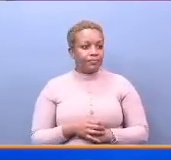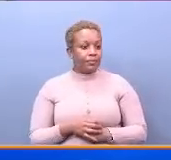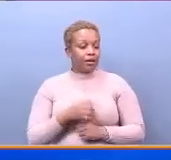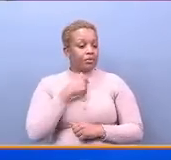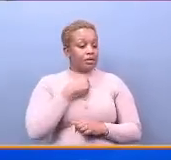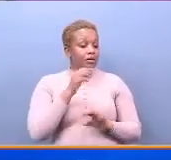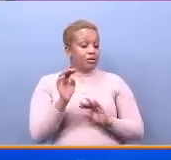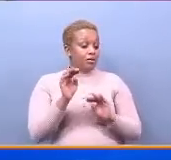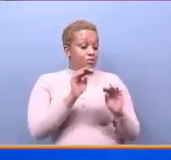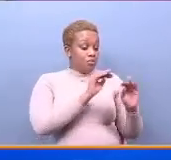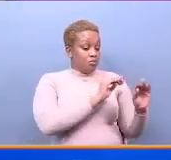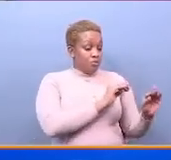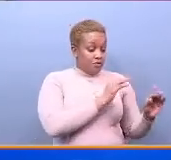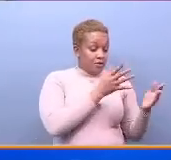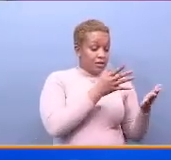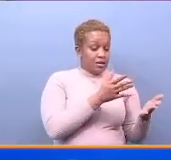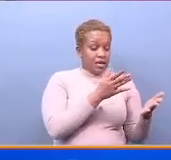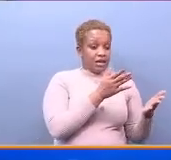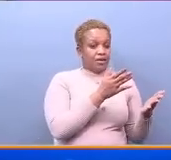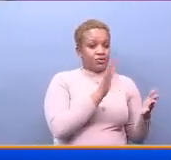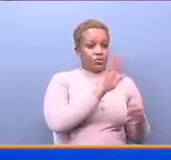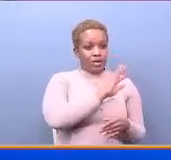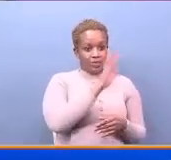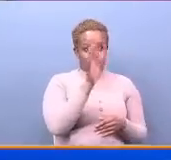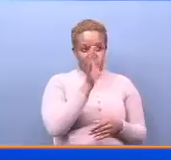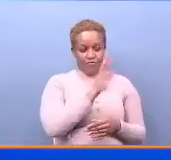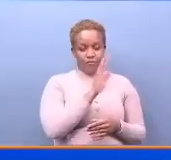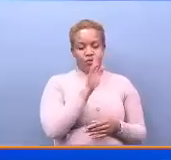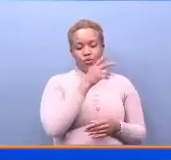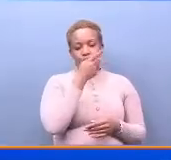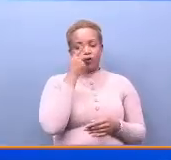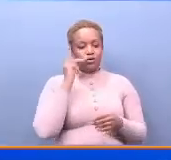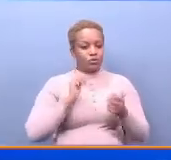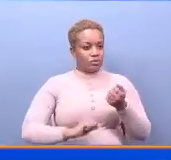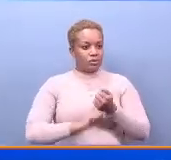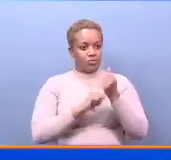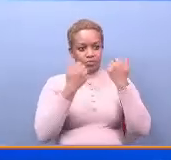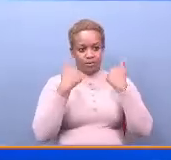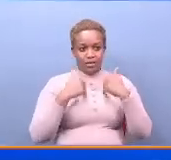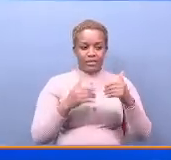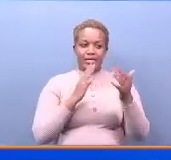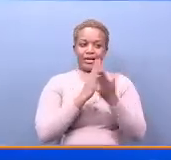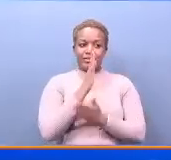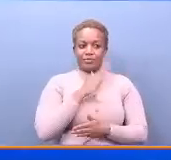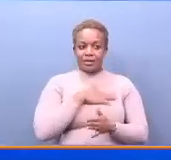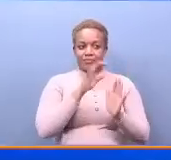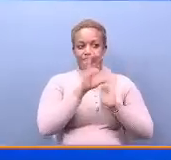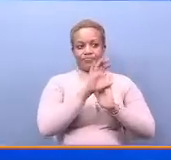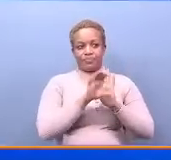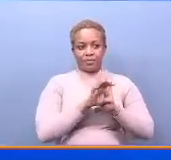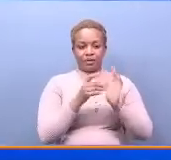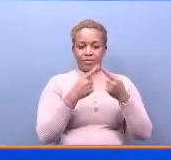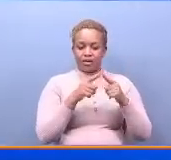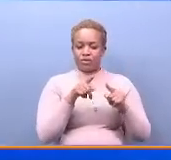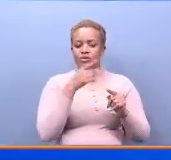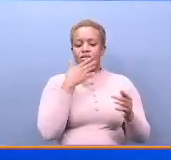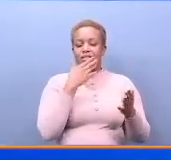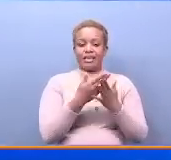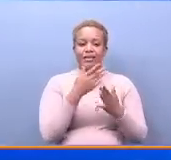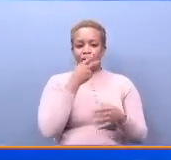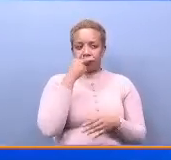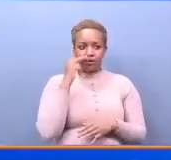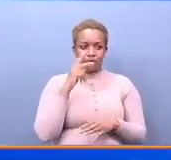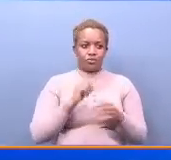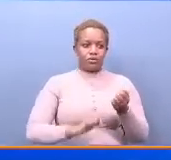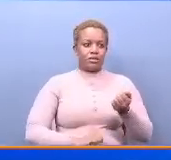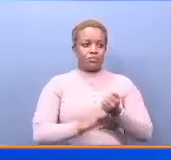Waipa, azimio inatetea Kalonzo anatetea Waipa, inatetea azimio. Ni haki yangu ya kikatiba. Lakini nimekuona ukimshukuru mara sio moja kwa